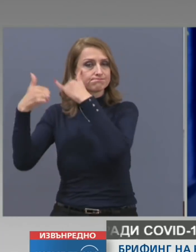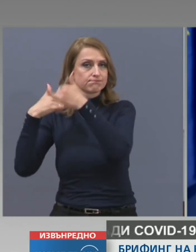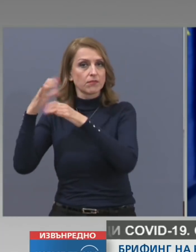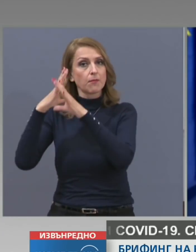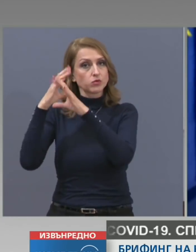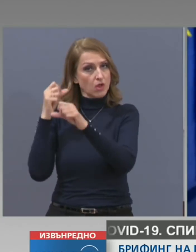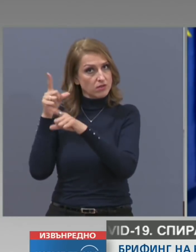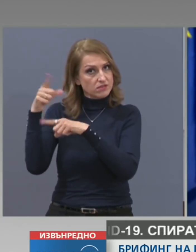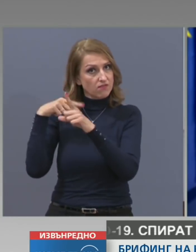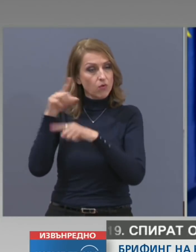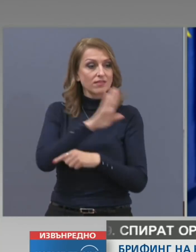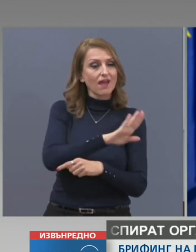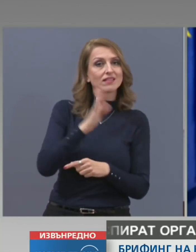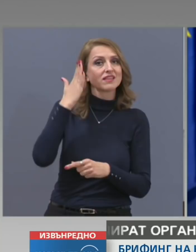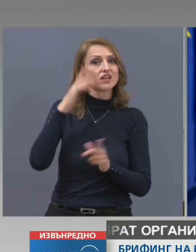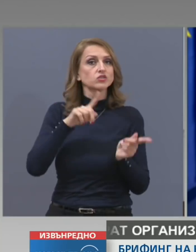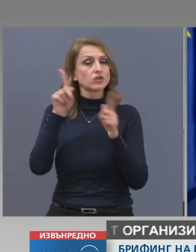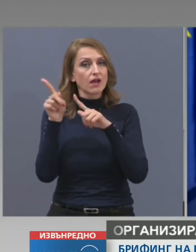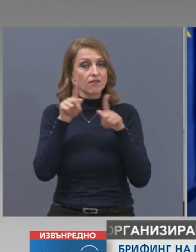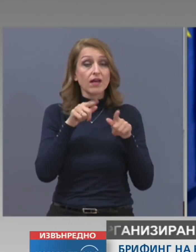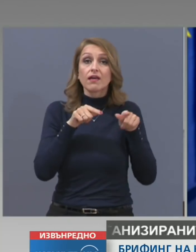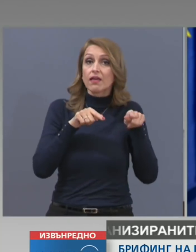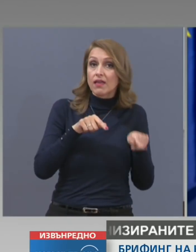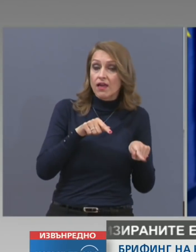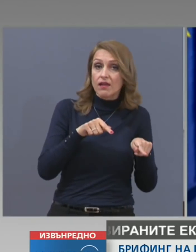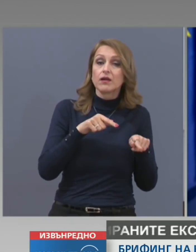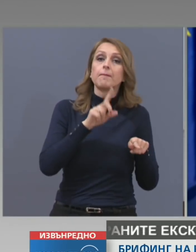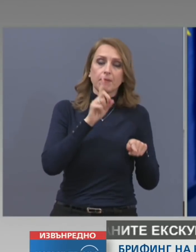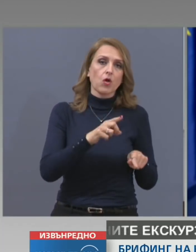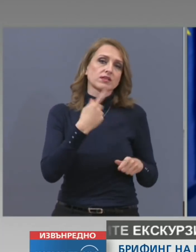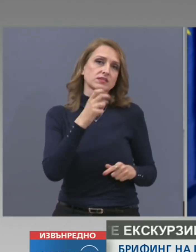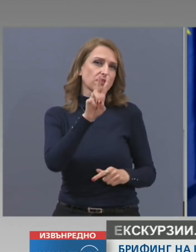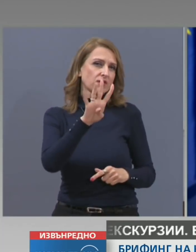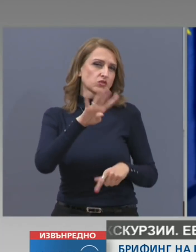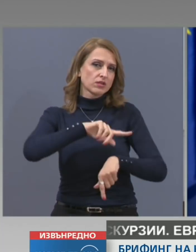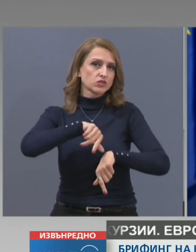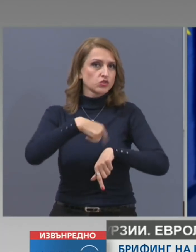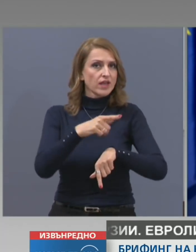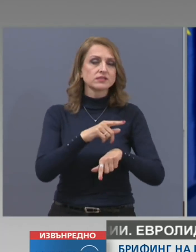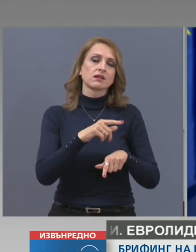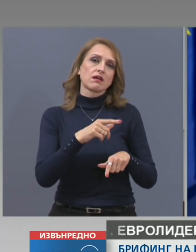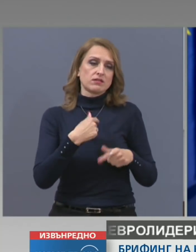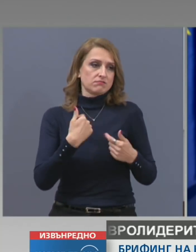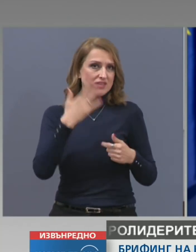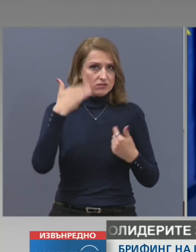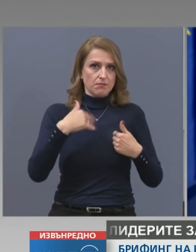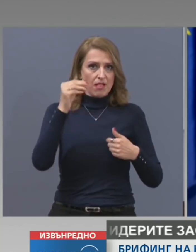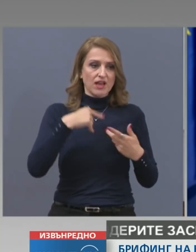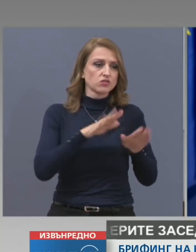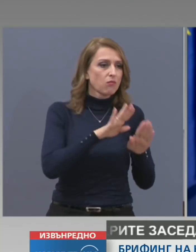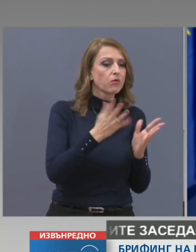Чуждестранните туристи ще могат в рамките на 24 часа да напуснат града,